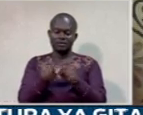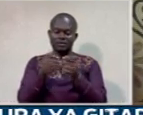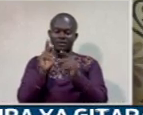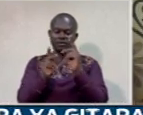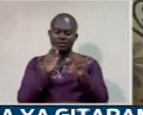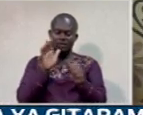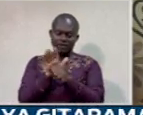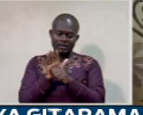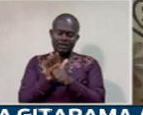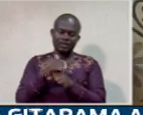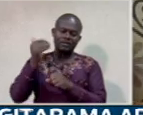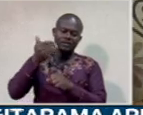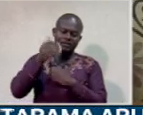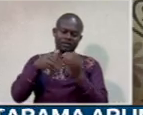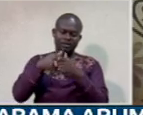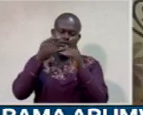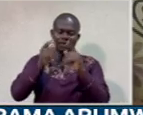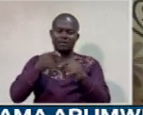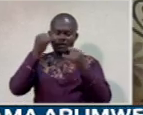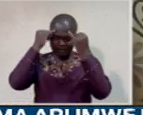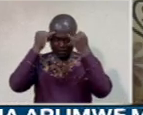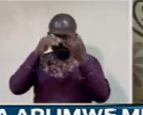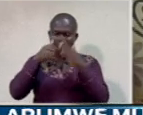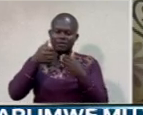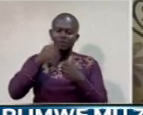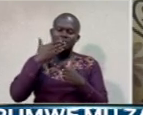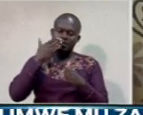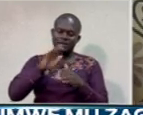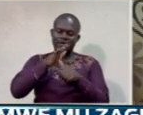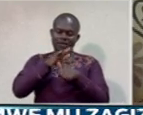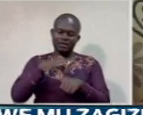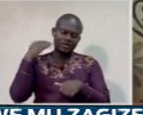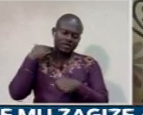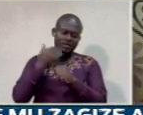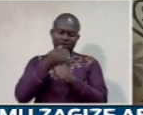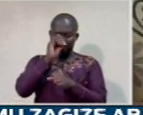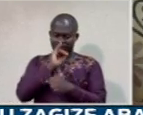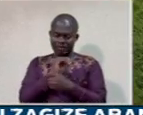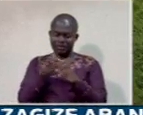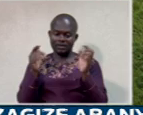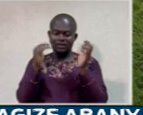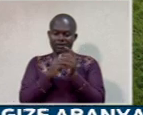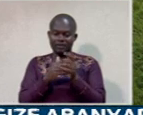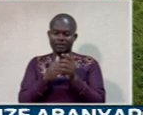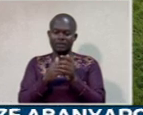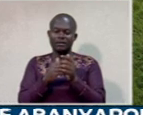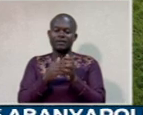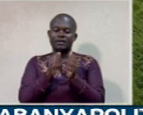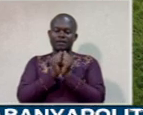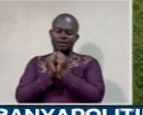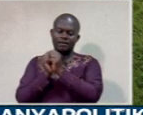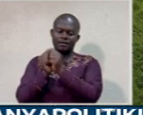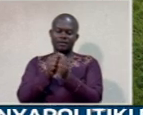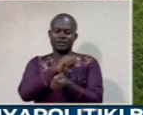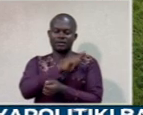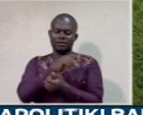benshi bagenda bazana propaganda zo gupfobya Jenoside yakorewe Abatutsi kandi noneho